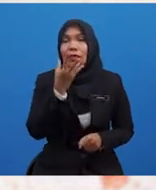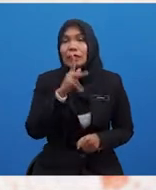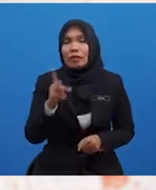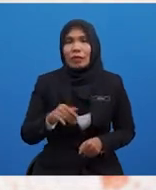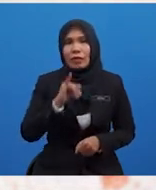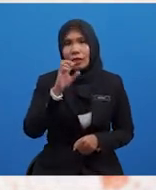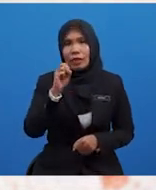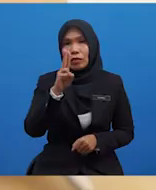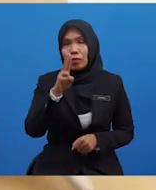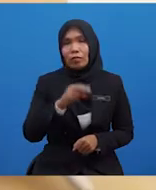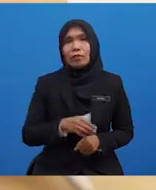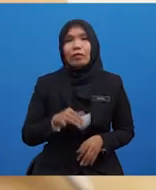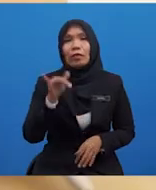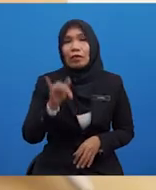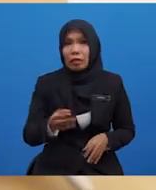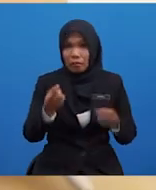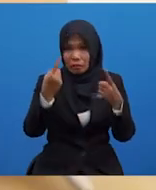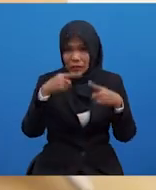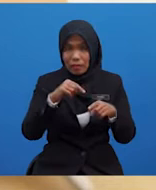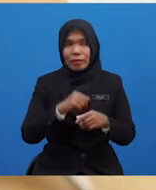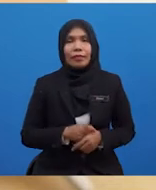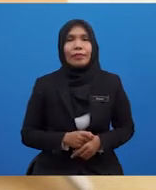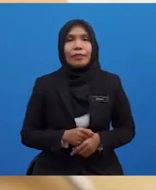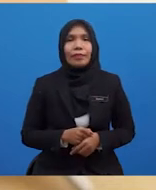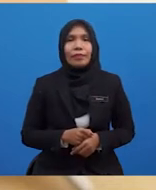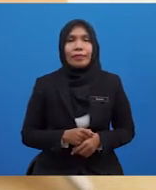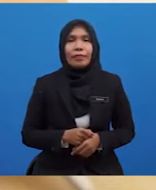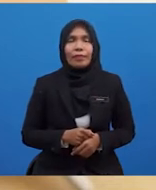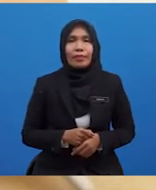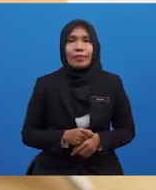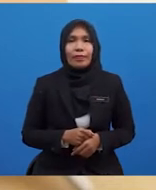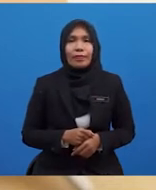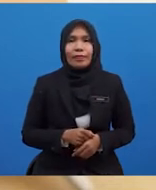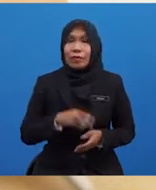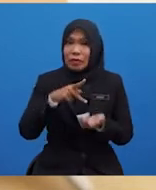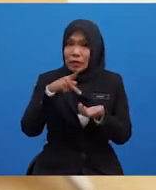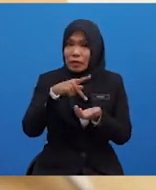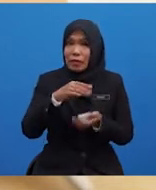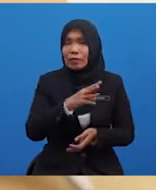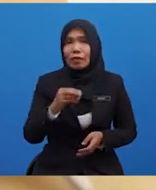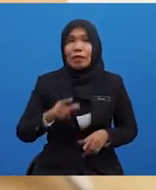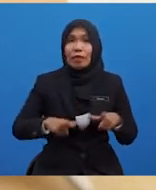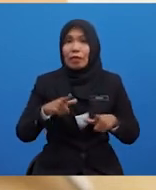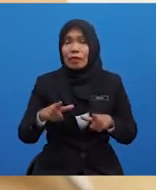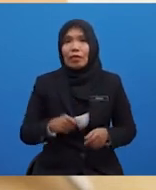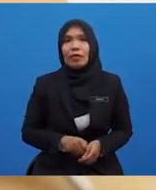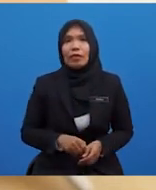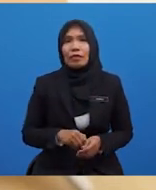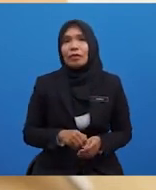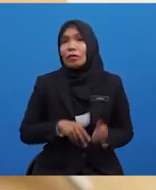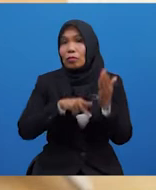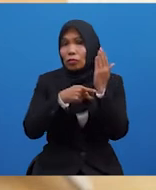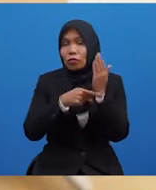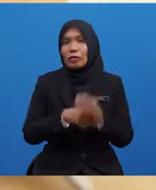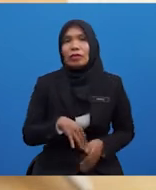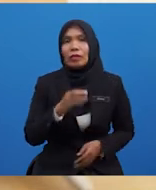secara berpasangan sama ada punca dan kesan, kesan dan langkah, punca dan langkah